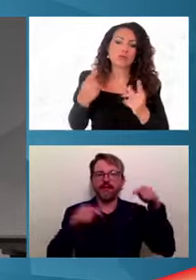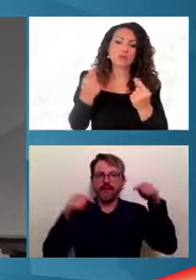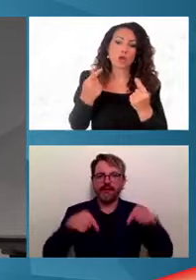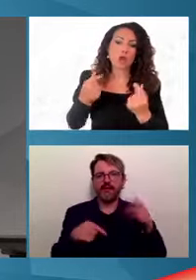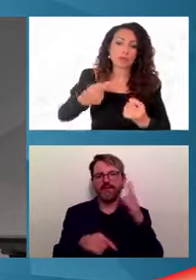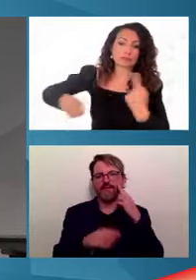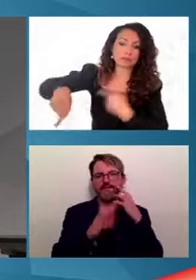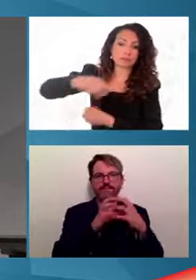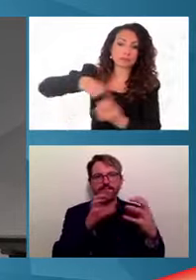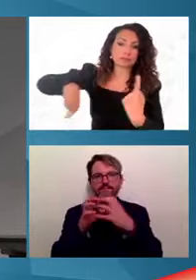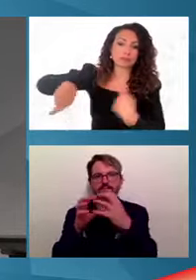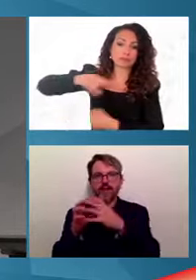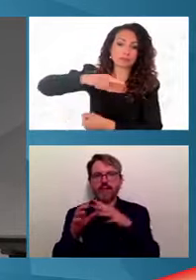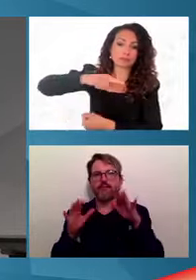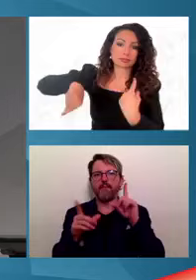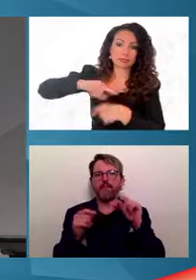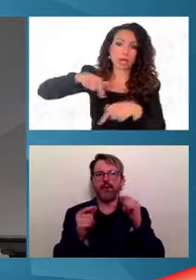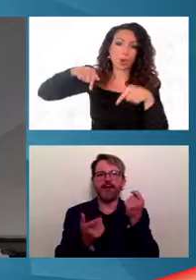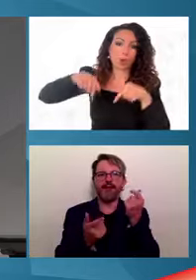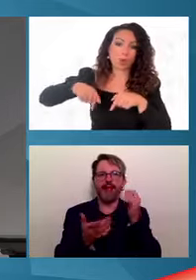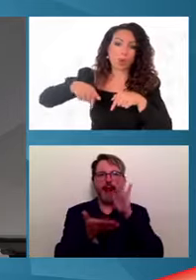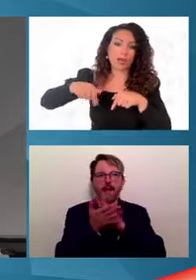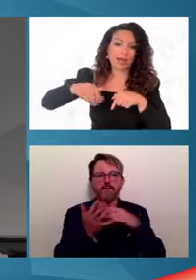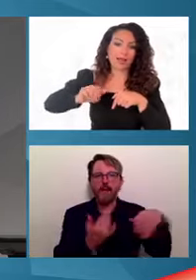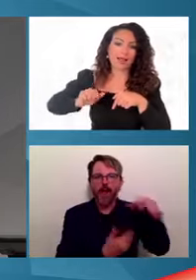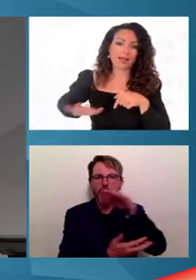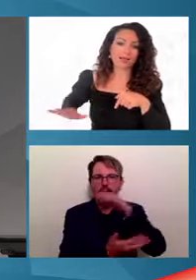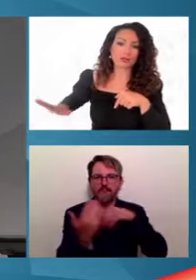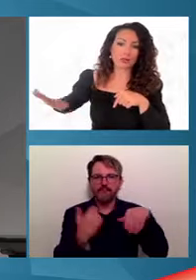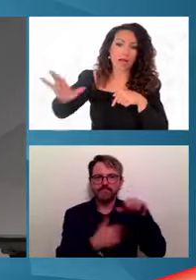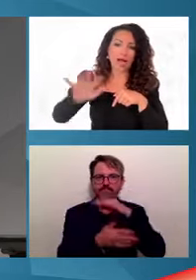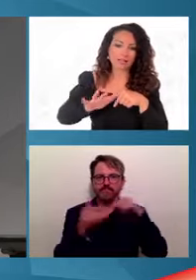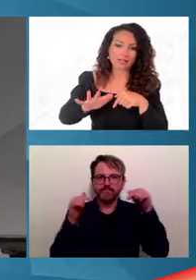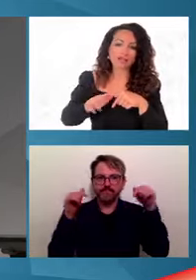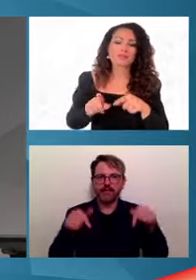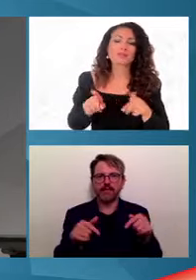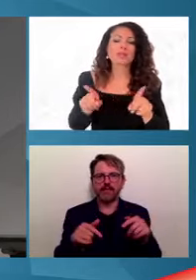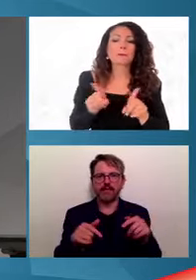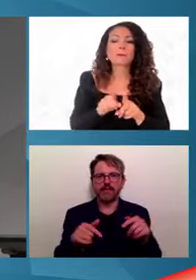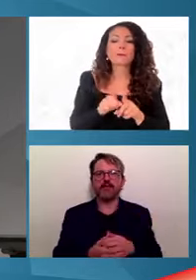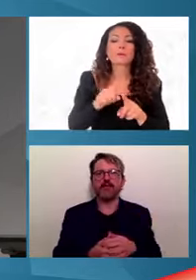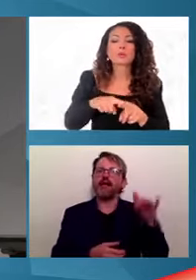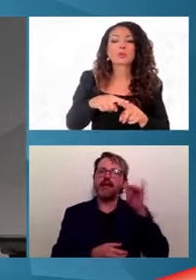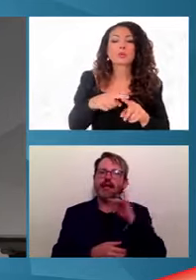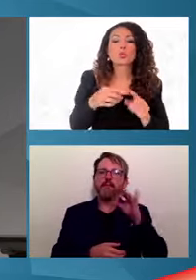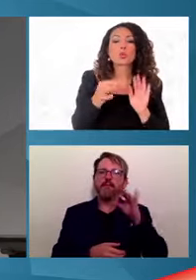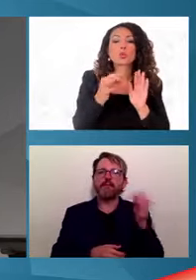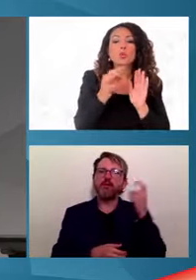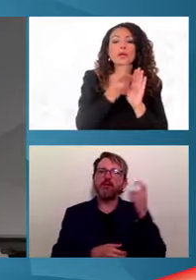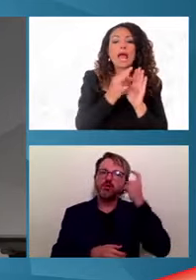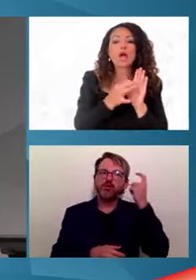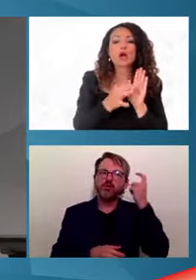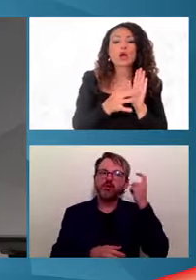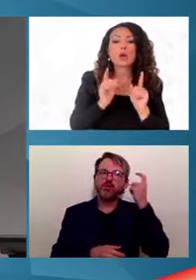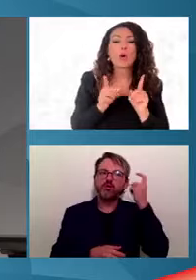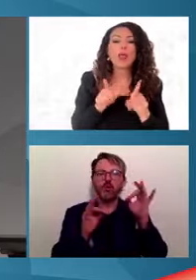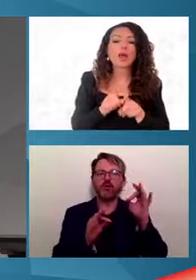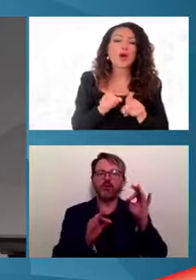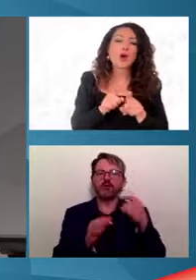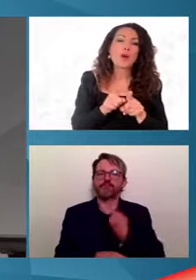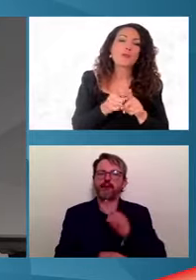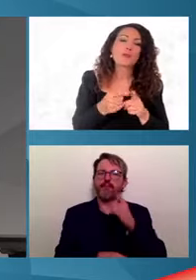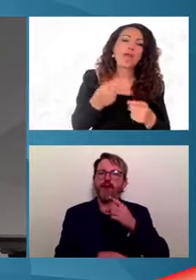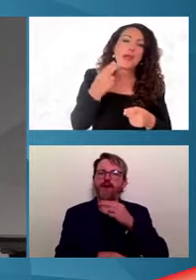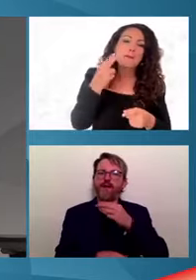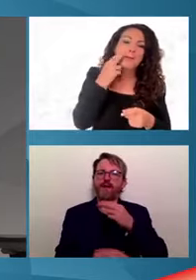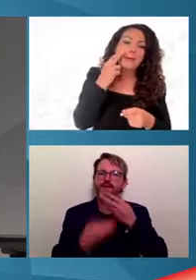nostro sito. E sempre con la regola del buon padre di famiglia. Pensate che ogni progetto, io ci sono stato 3 volte, prima